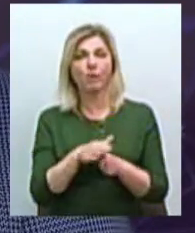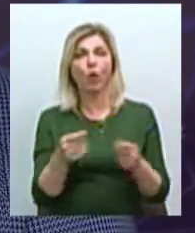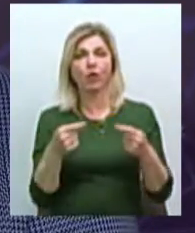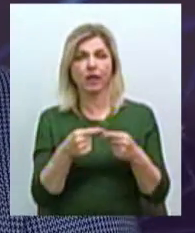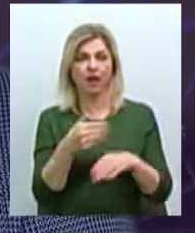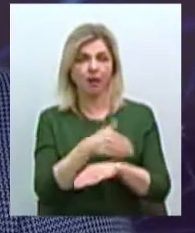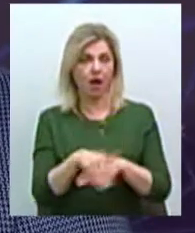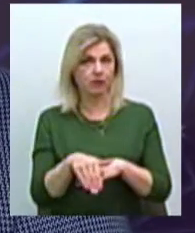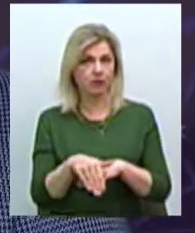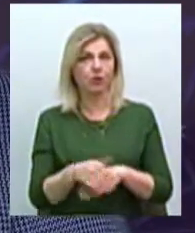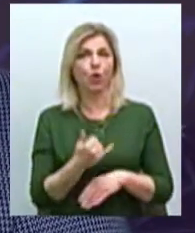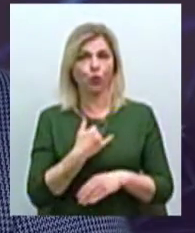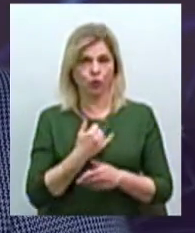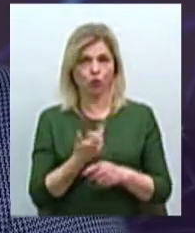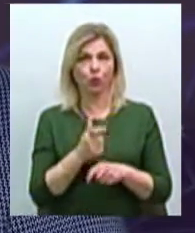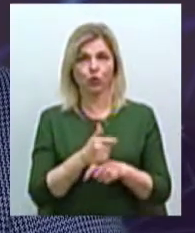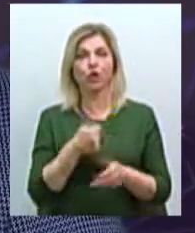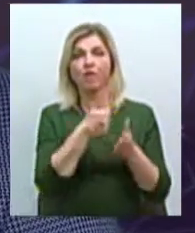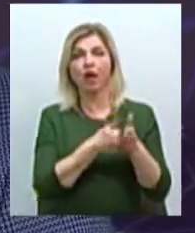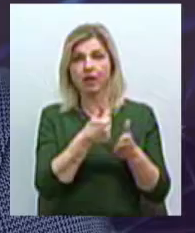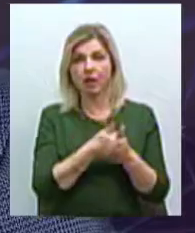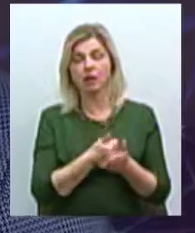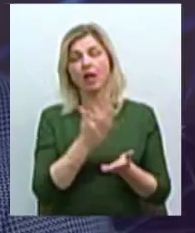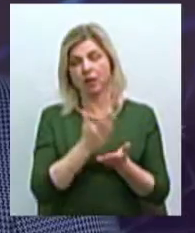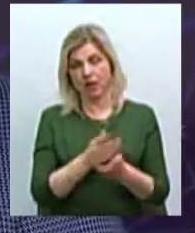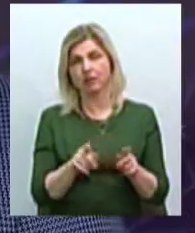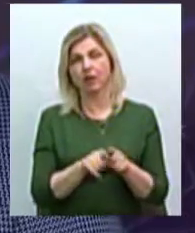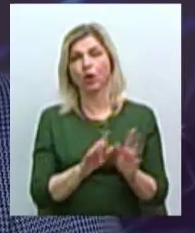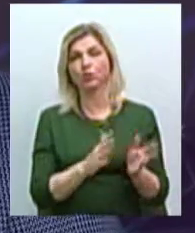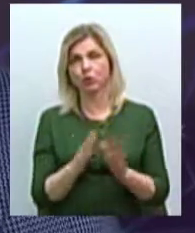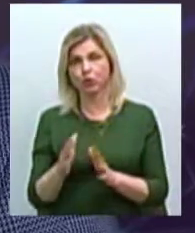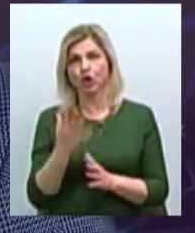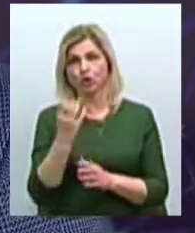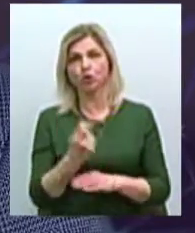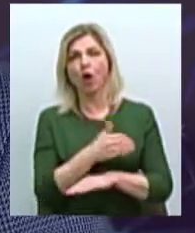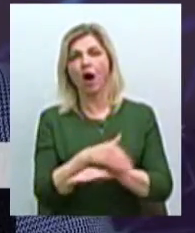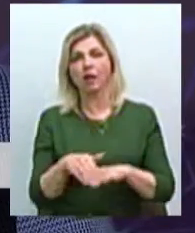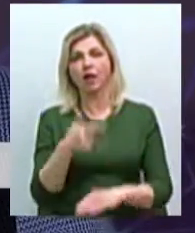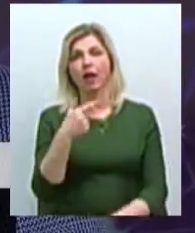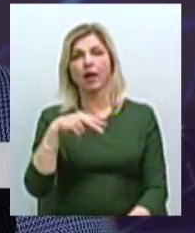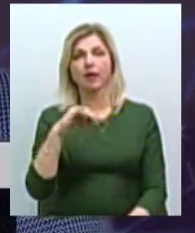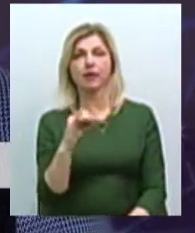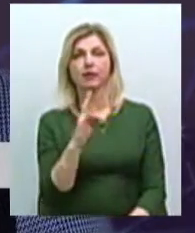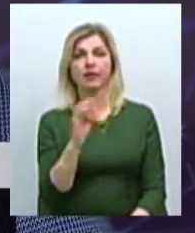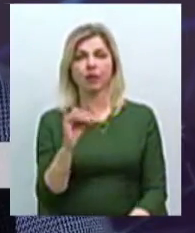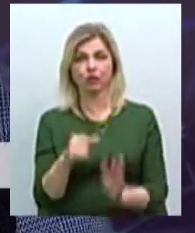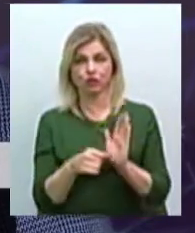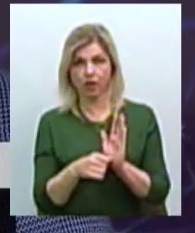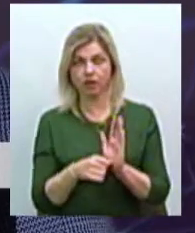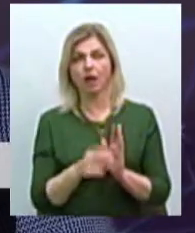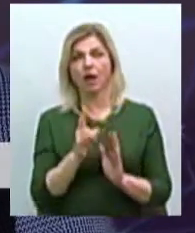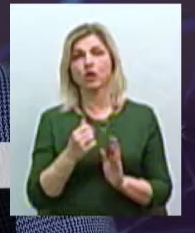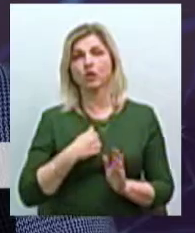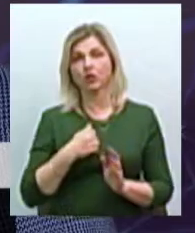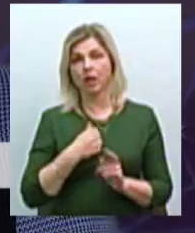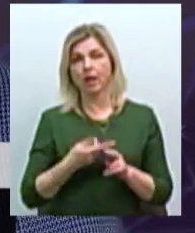как достаточно много хвалебных отзывов, так и есть такие случаи. Вот еще, например, адрес Глинки 6, который, к сожалению, этот подрядчик